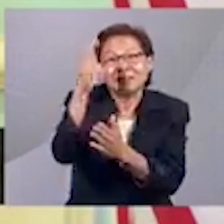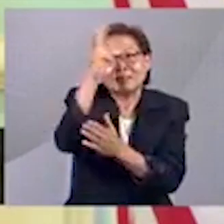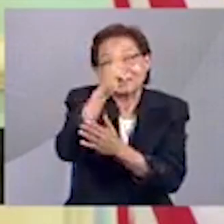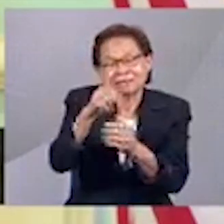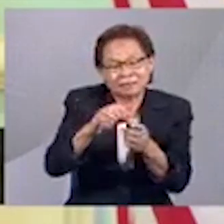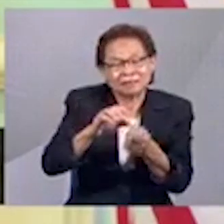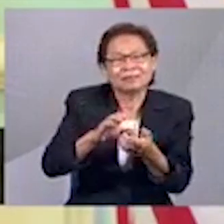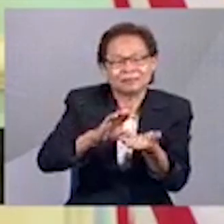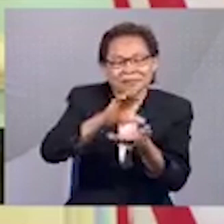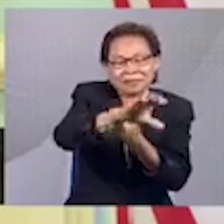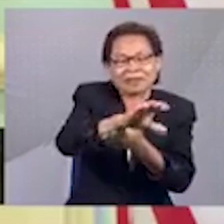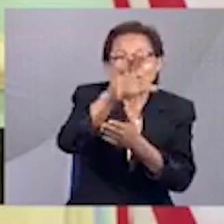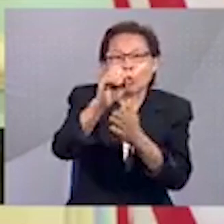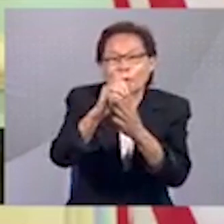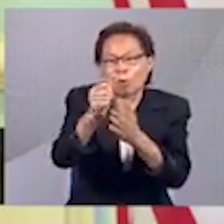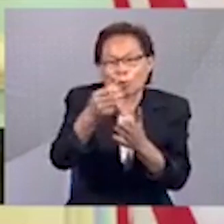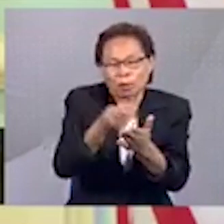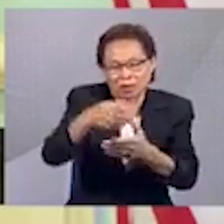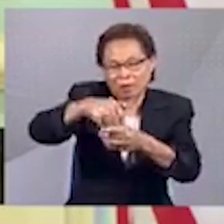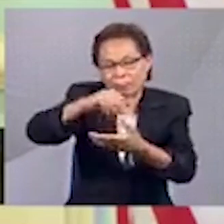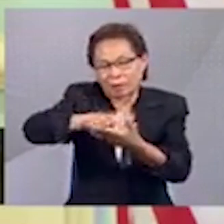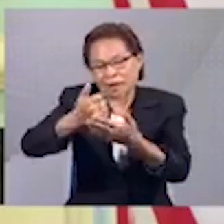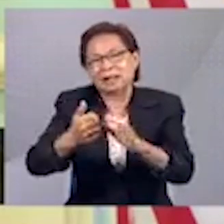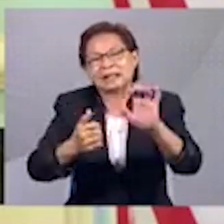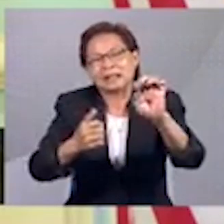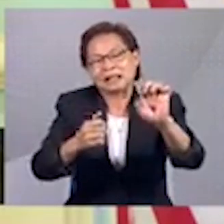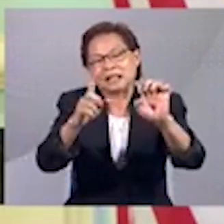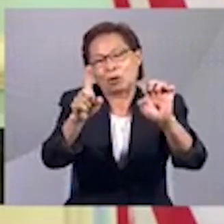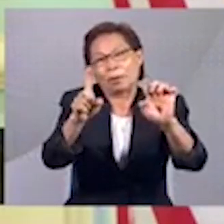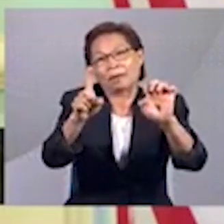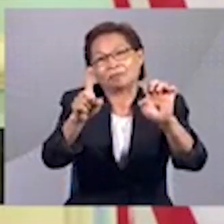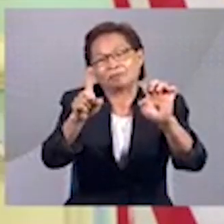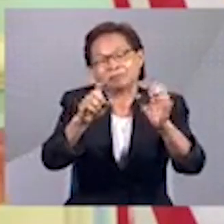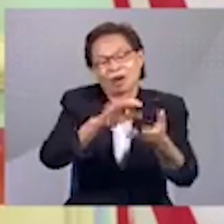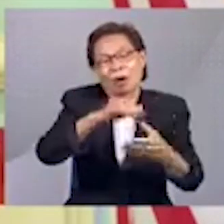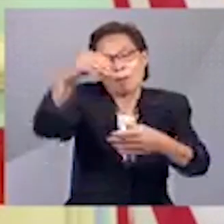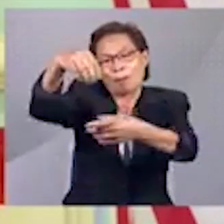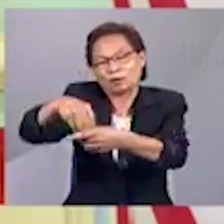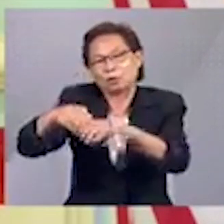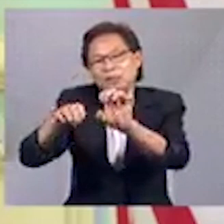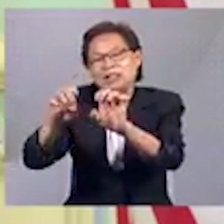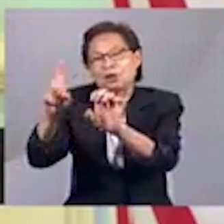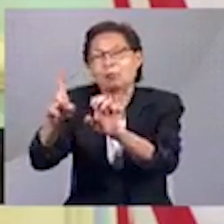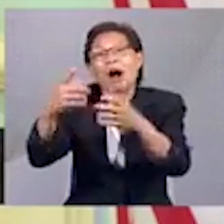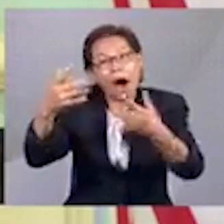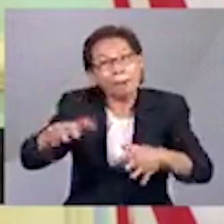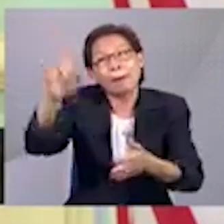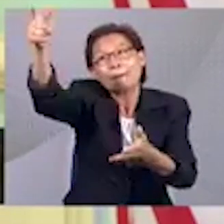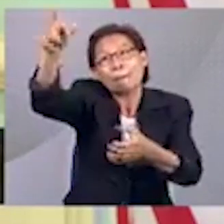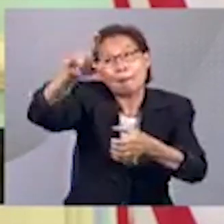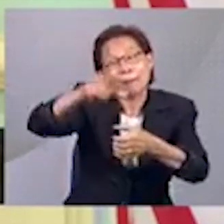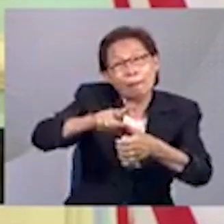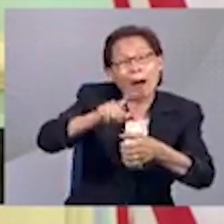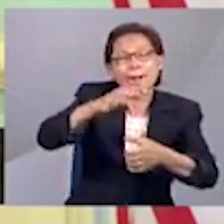mengkreditkan RM50 ke dalam akaun e-dompet pengguna setelah mereka memuat turun